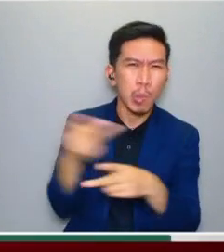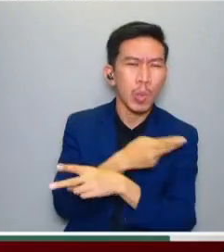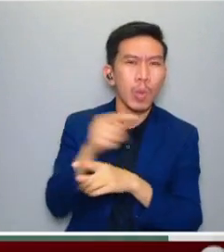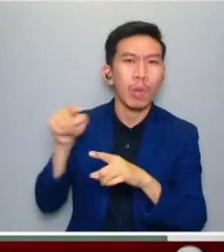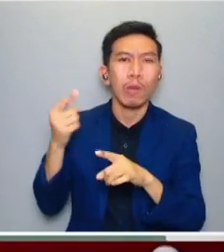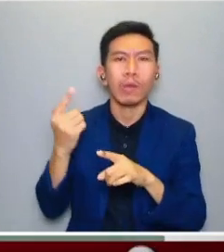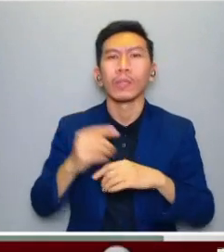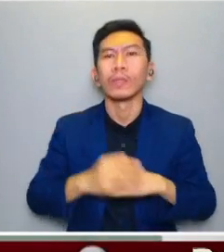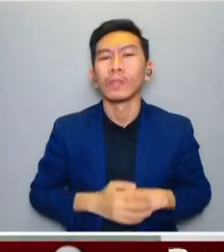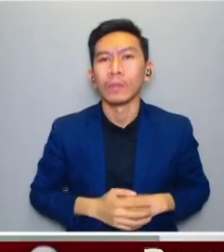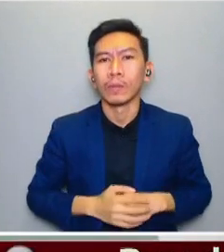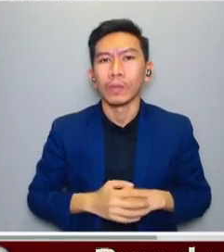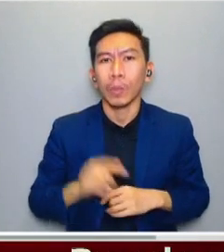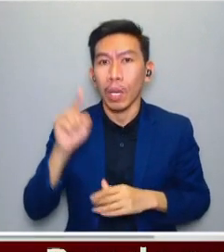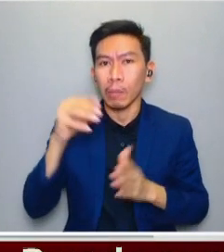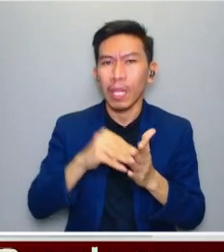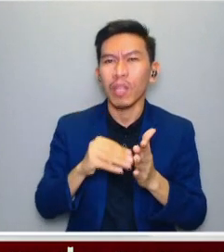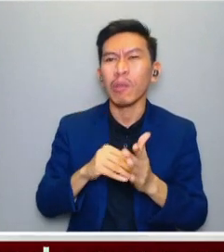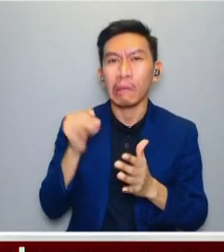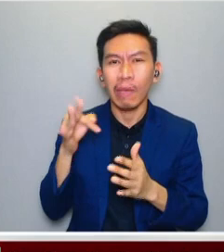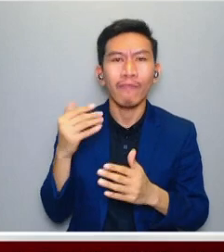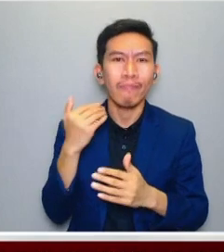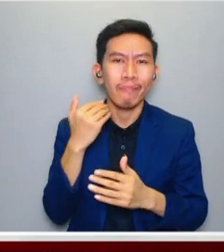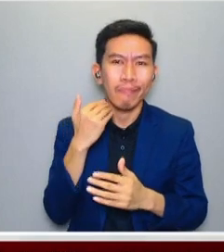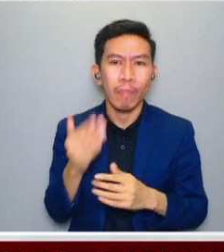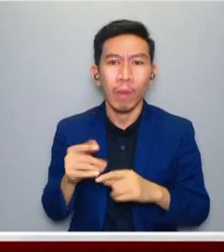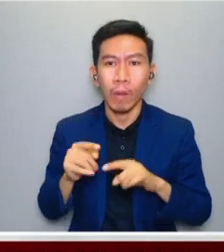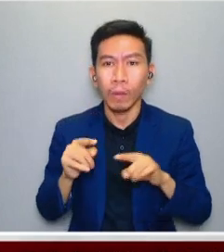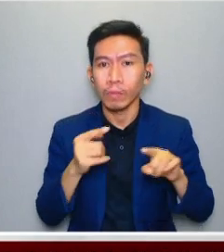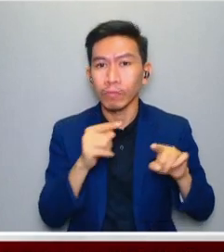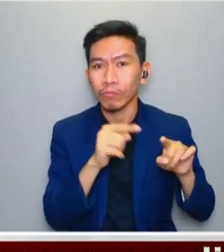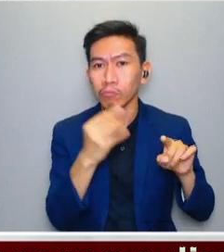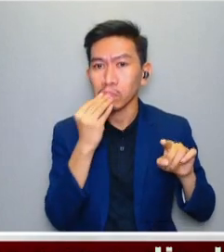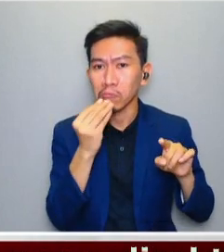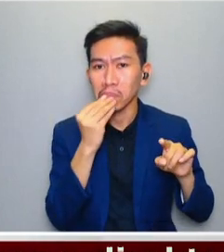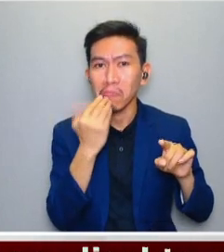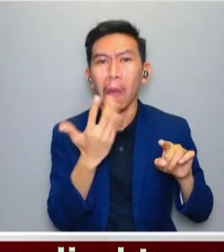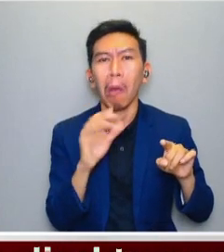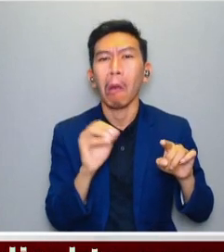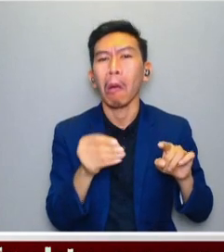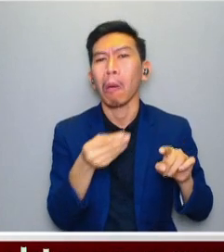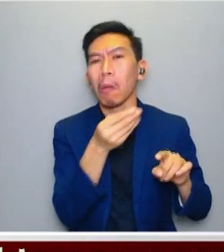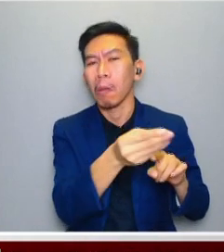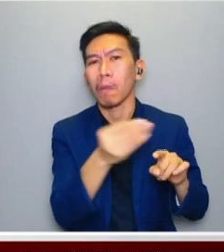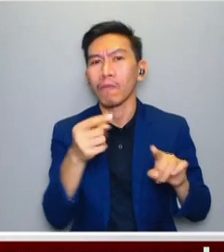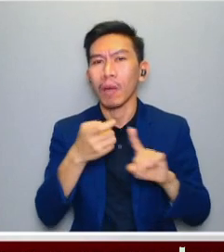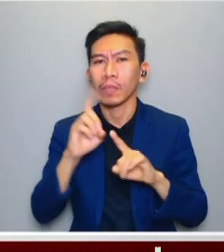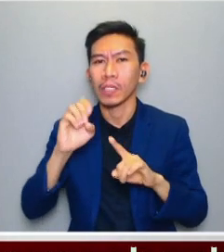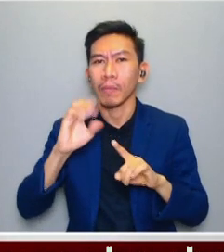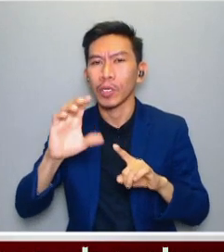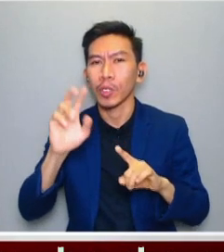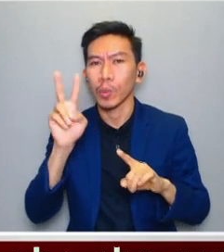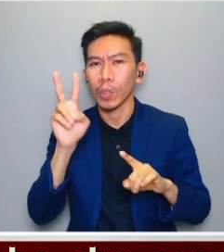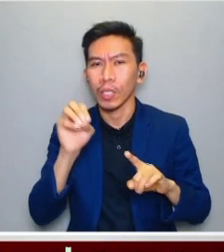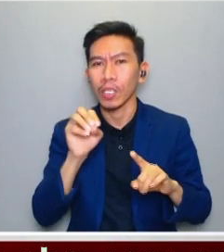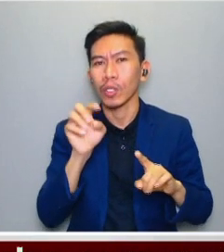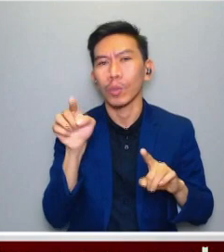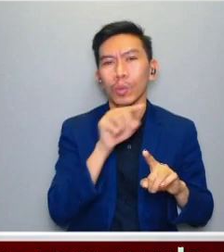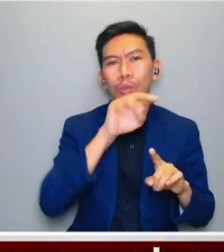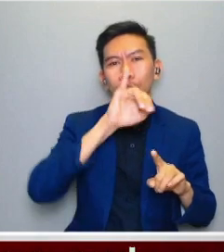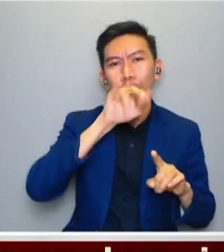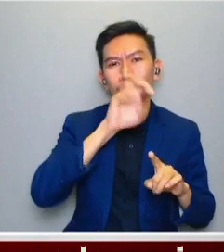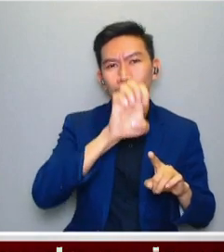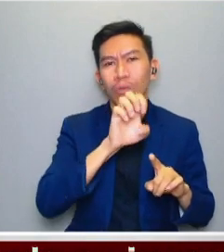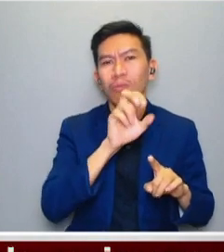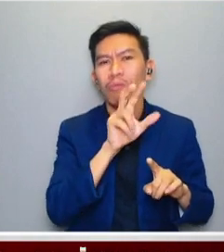meals, accommodation at transportation allowance naman, walang pondong inilaan mula December 20 hanggang June 30, 2021